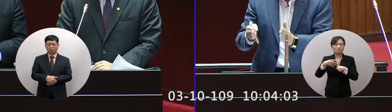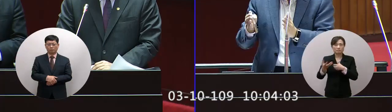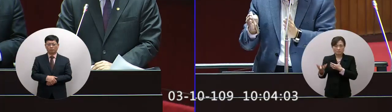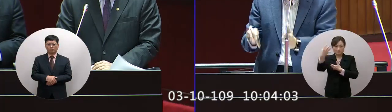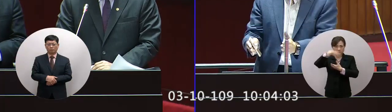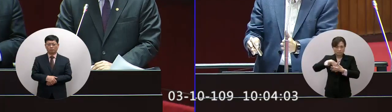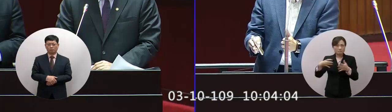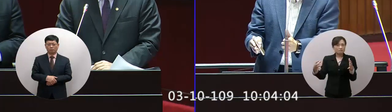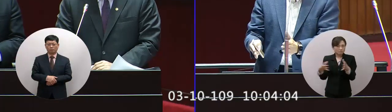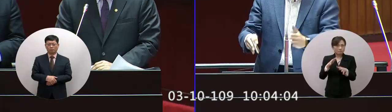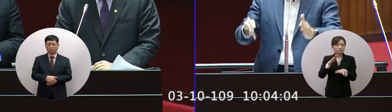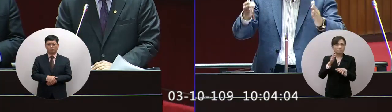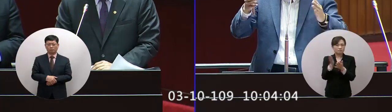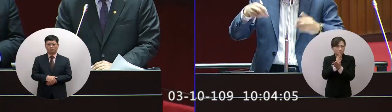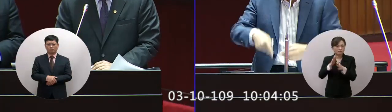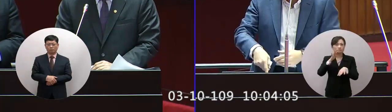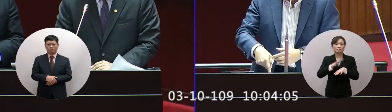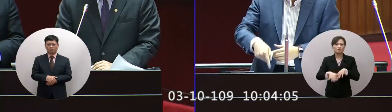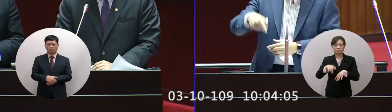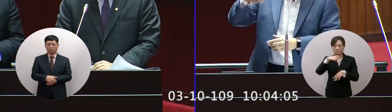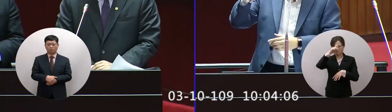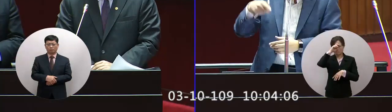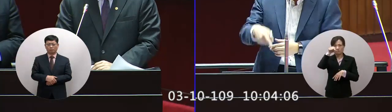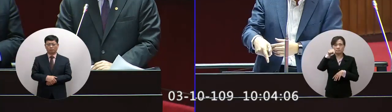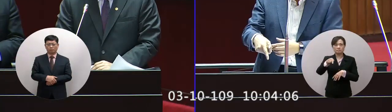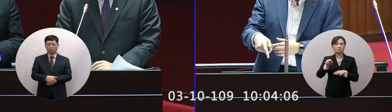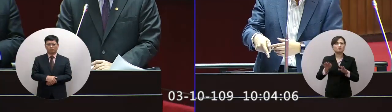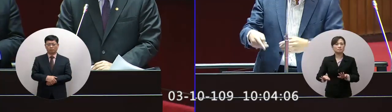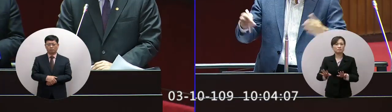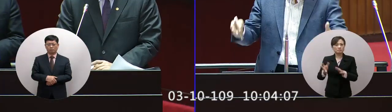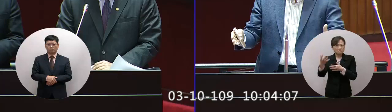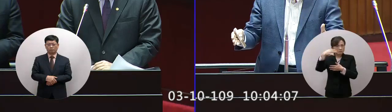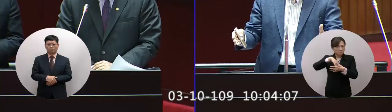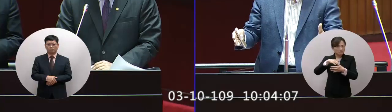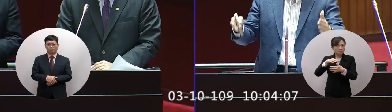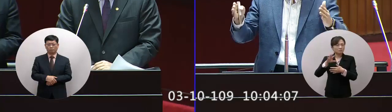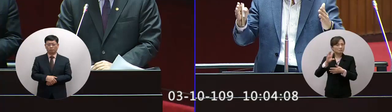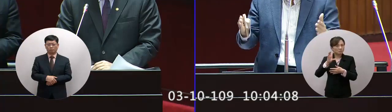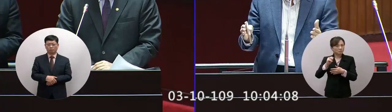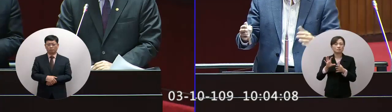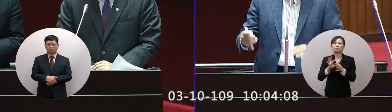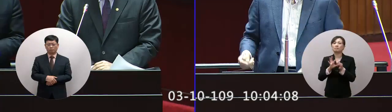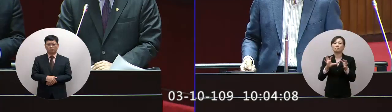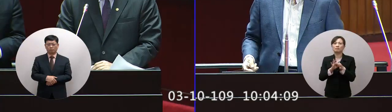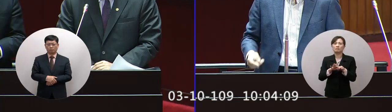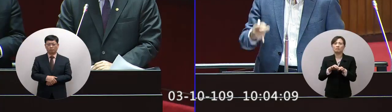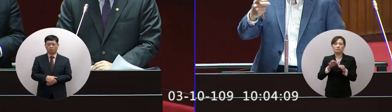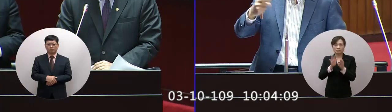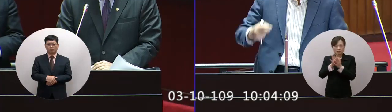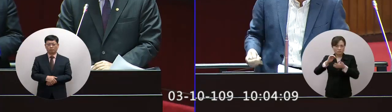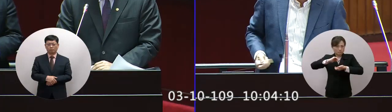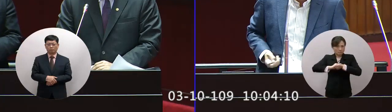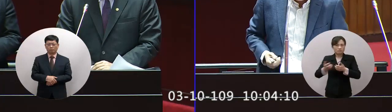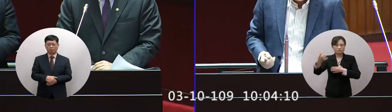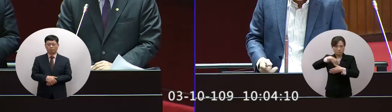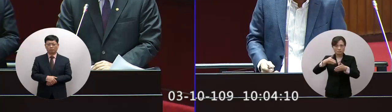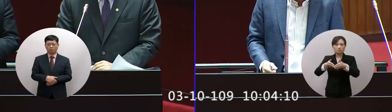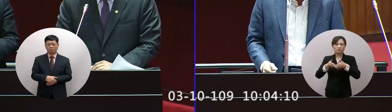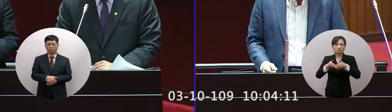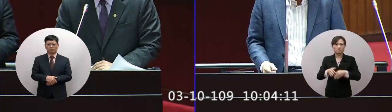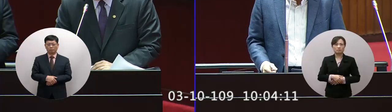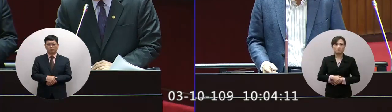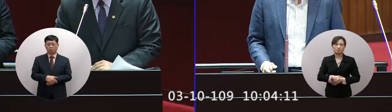入我真的是希望不管你此时此刻有没有纳入都来得及，因为才刚启动，我是不是可以拜托部